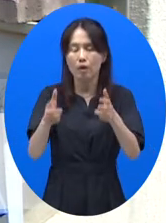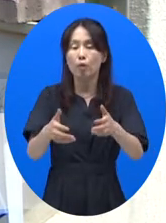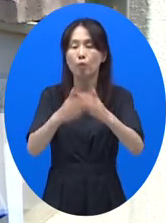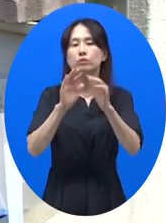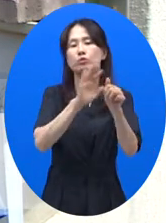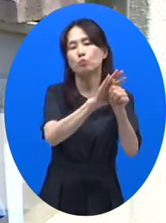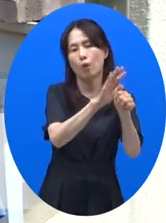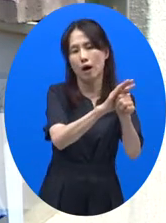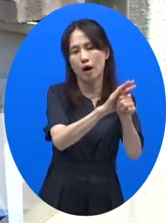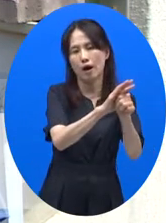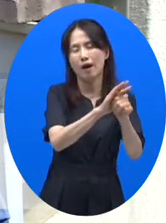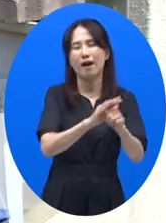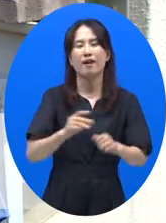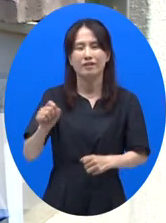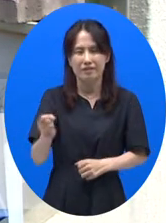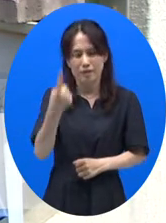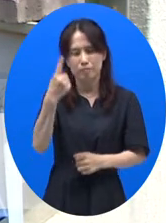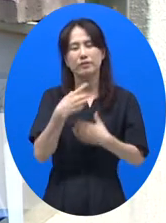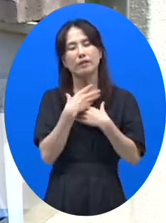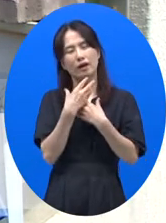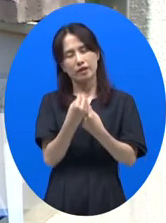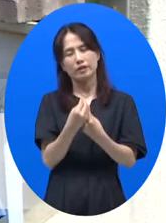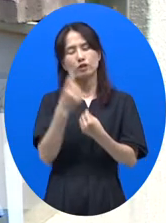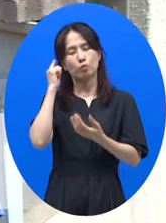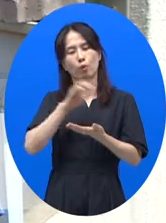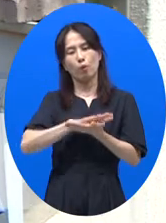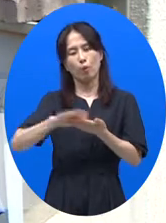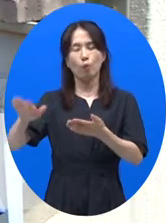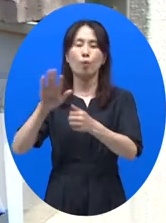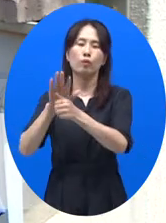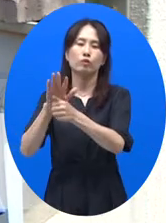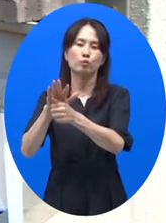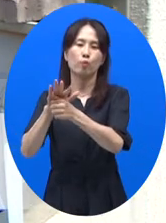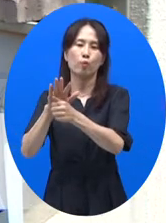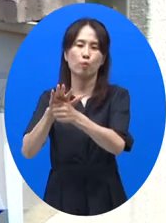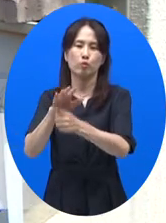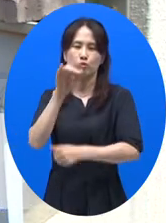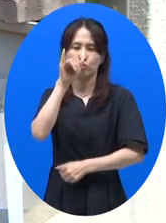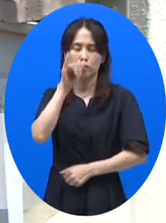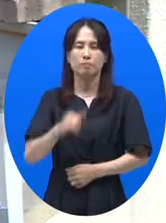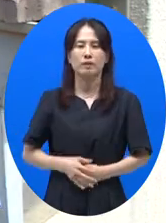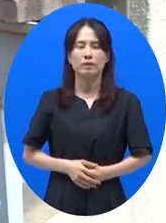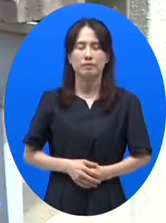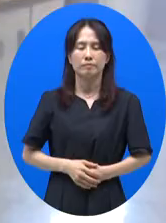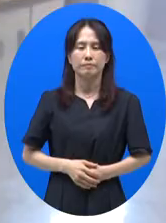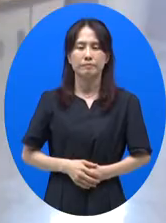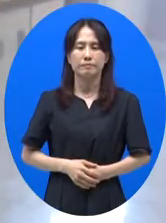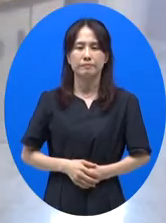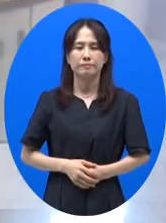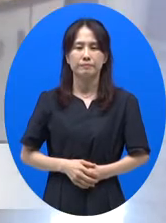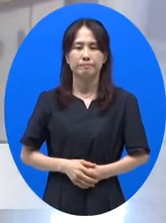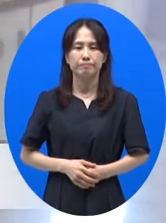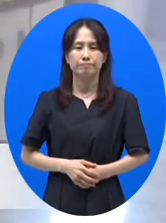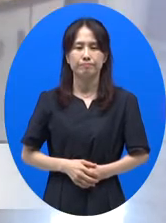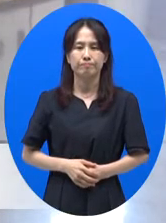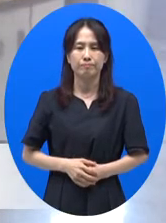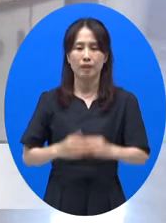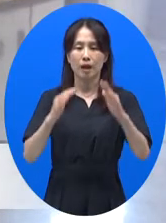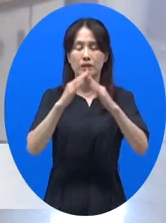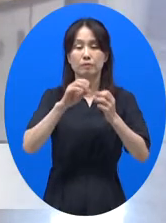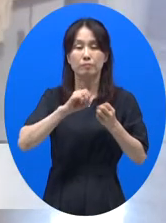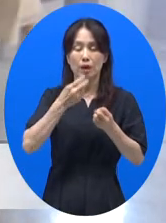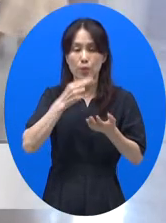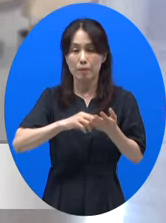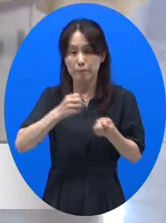인해서 안전하게 여름철 무더위를 갖다가 피해갈 수 있는 그런 계기가 될수 있을 것 같습니다. 집배원이나